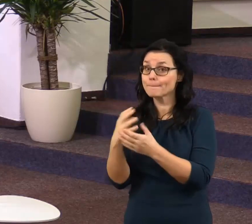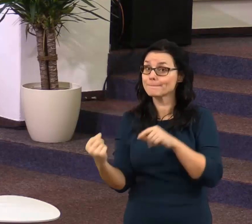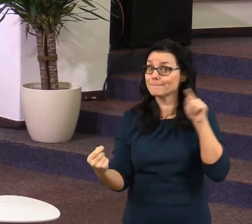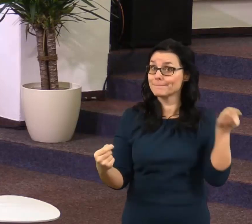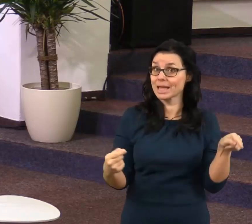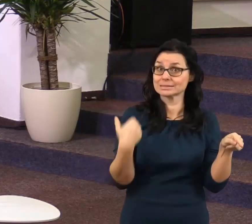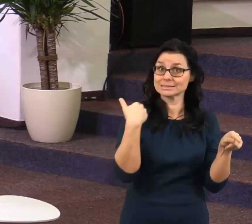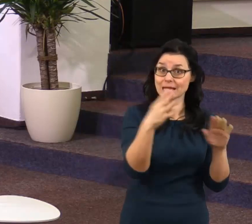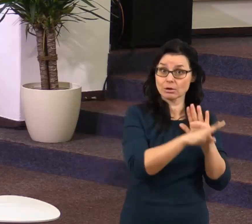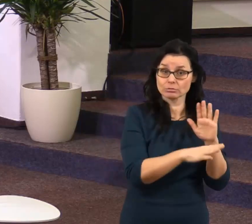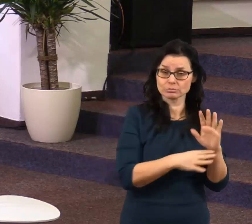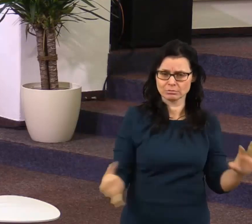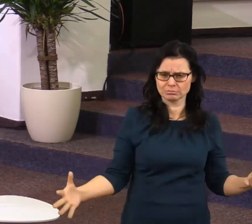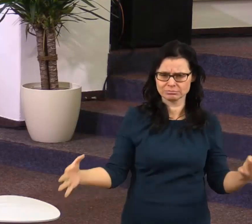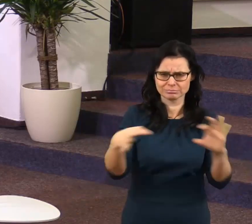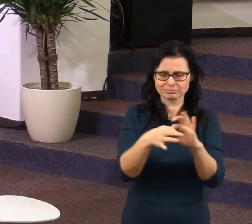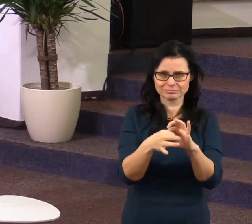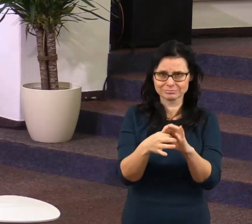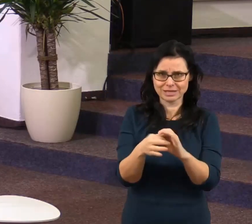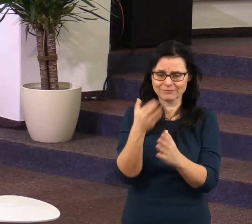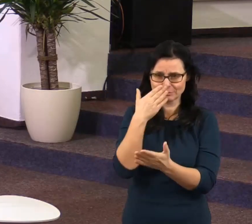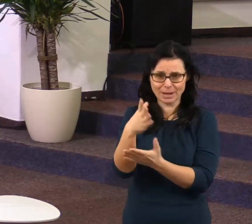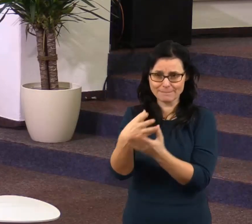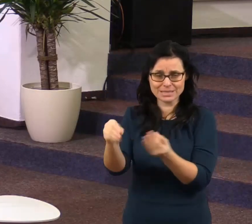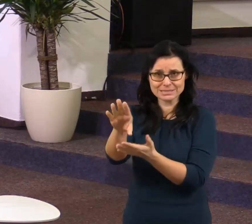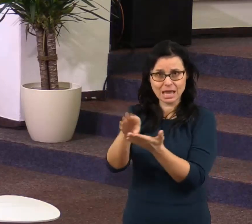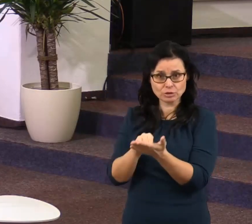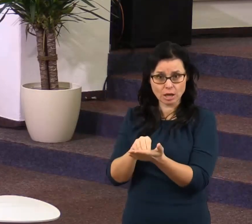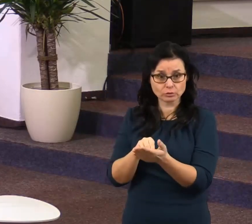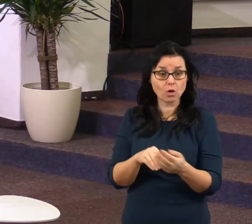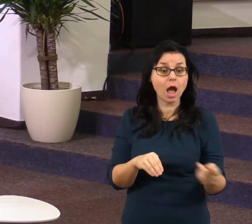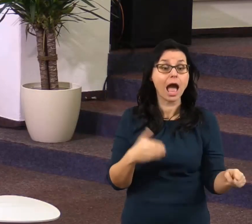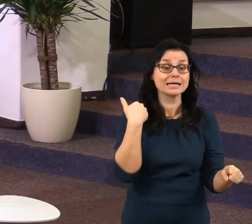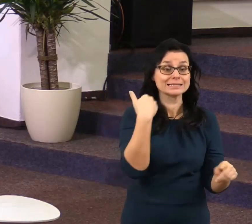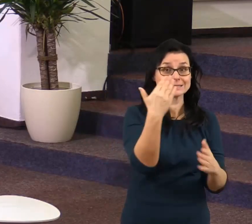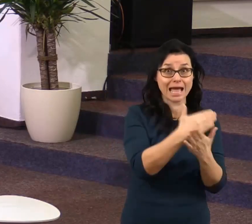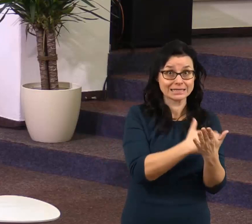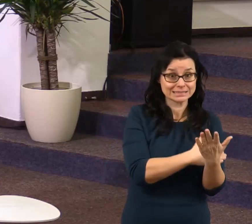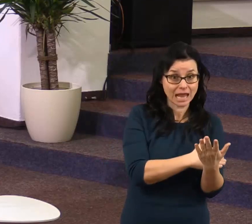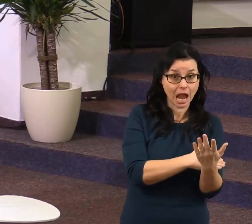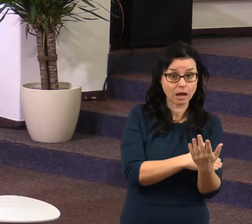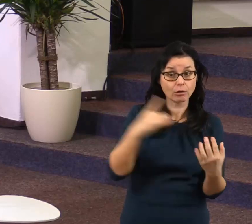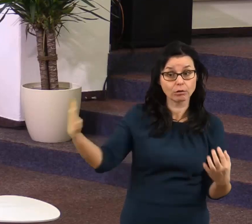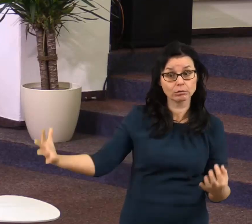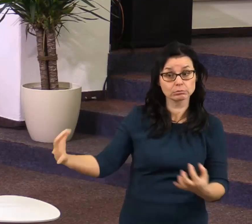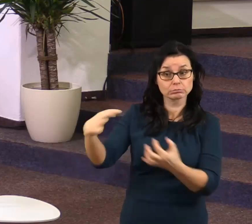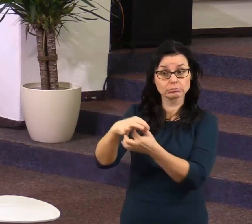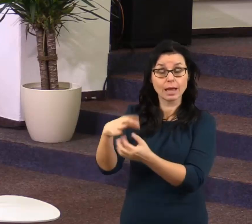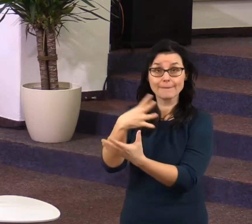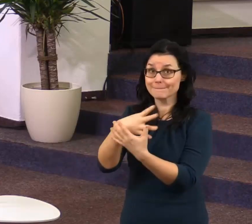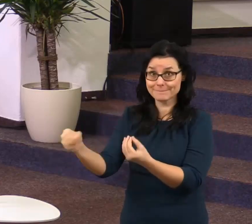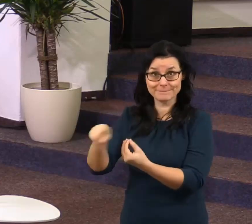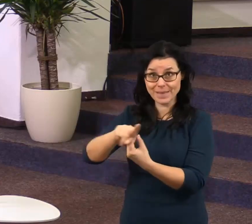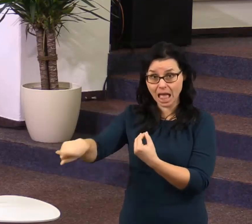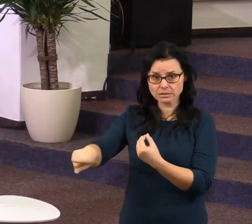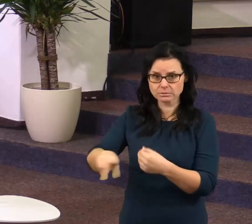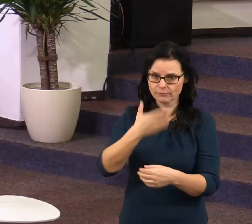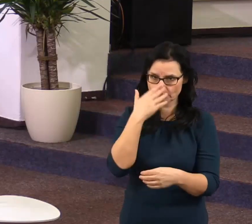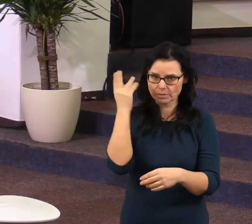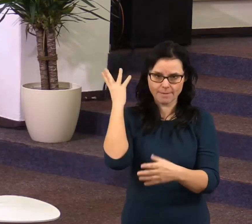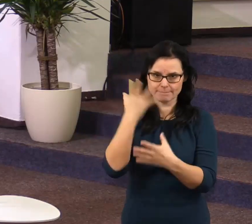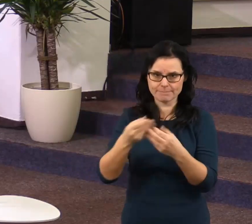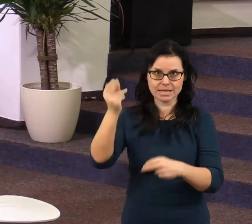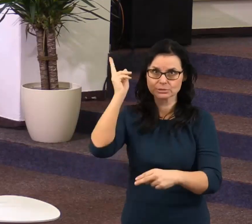nemá začátek. Stejně tak, jako starý zákon bez nového zákona nemá konec.